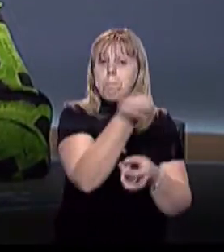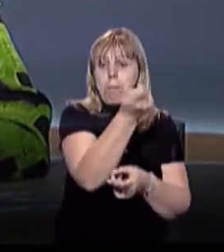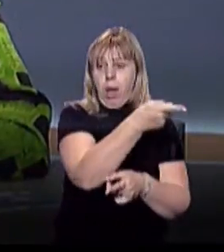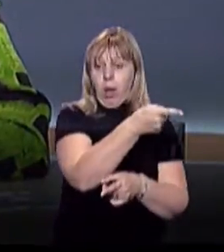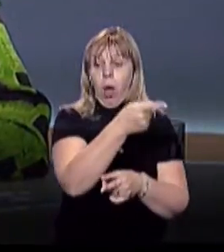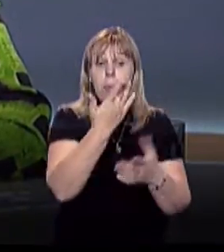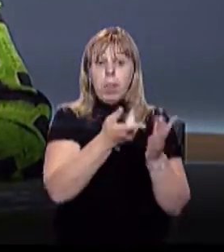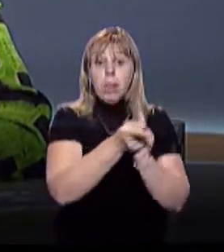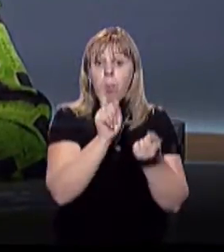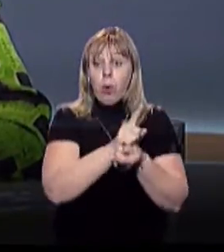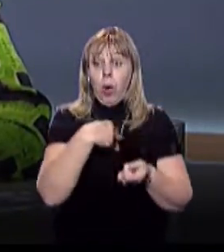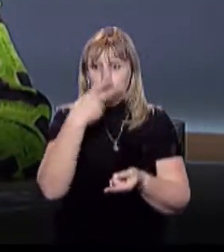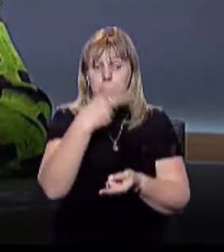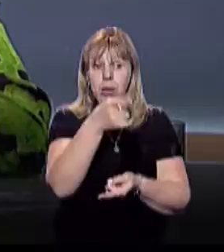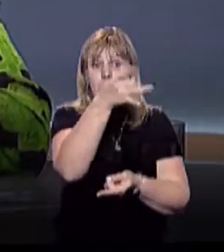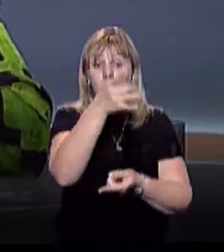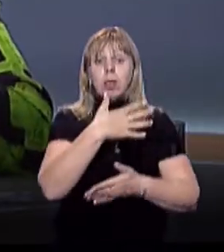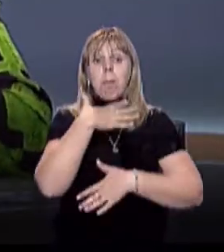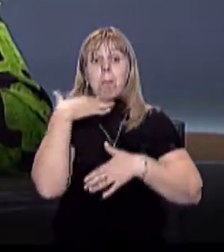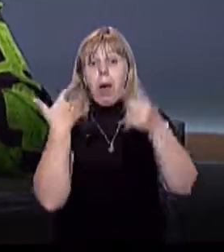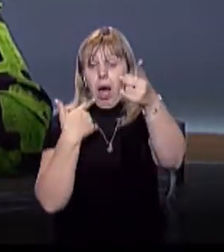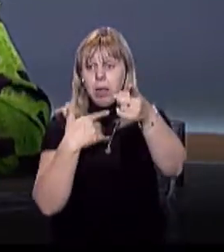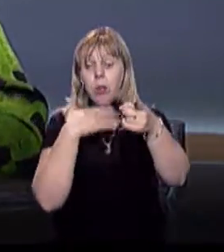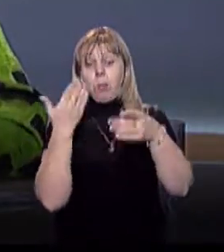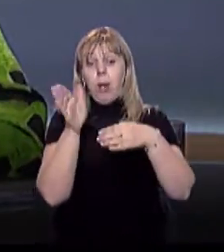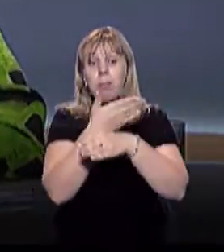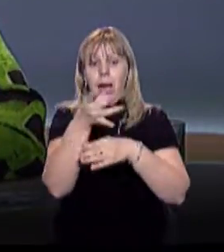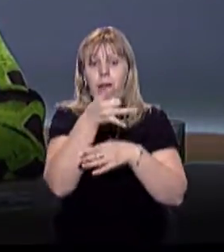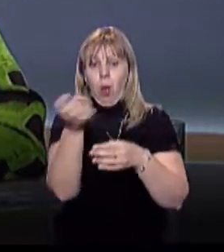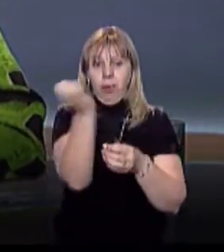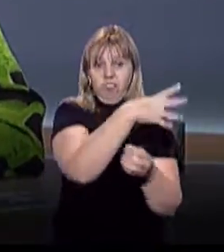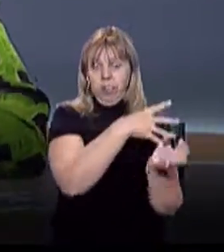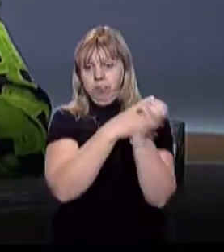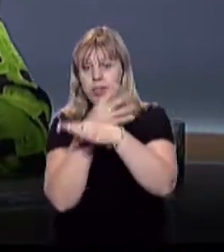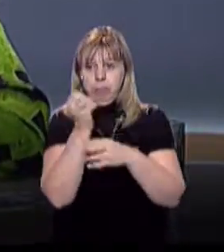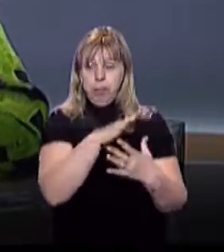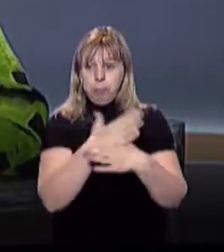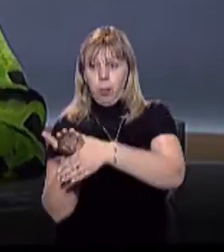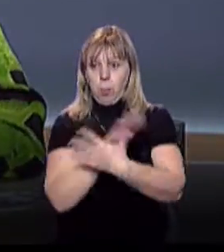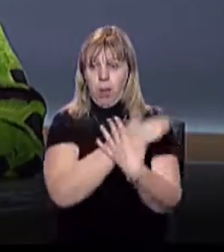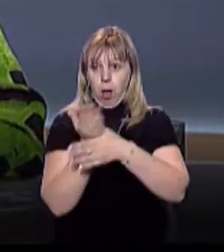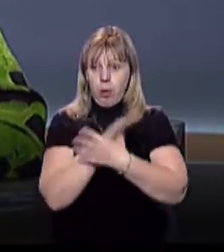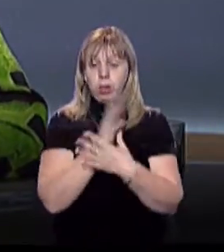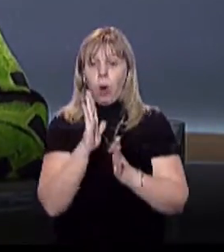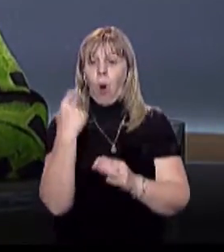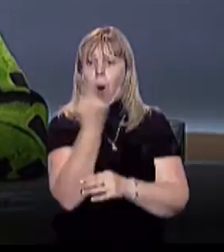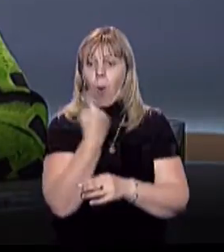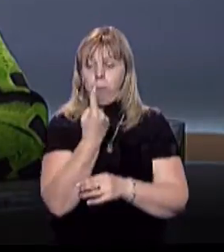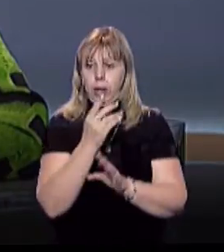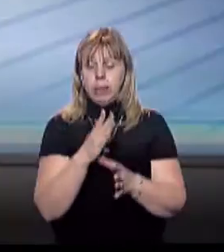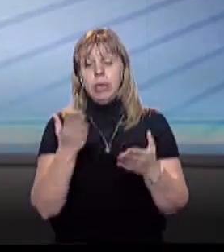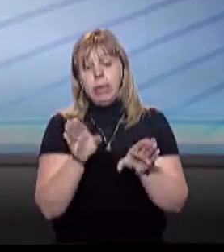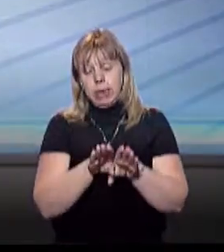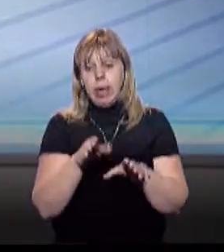навпаки, якщо ми бачимо, що в якомусь районі багато, і райони між собою отак співпрацюють, це в межах тільки області. Чи є